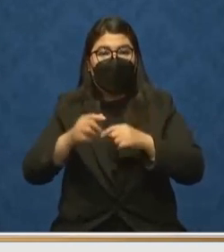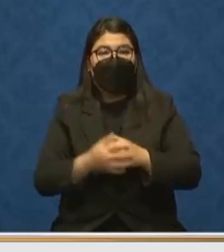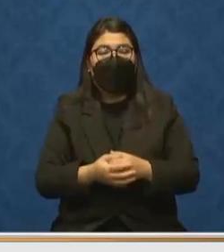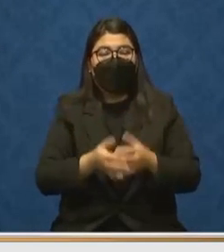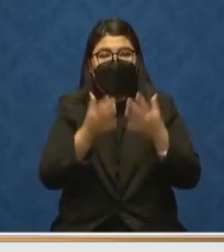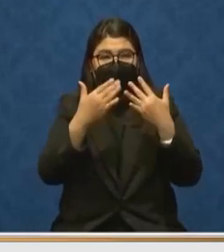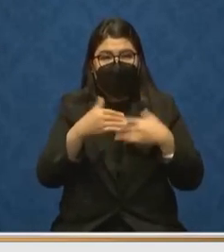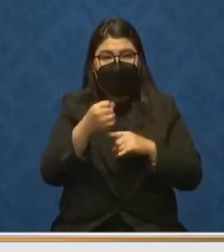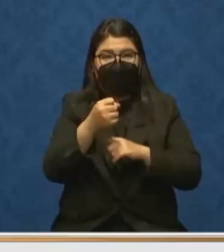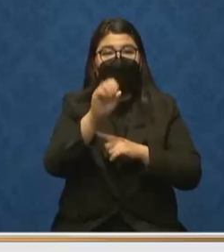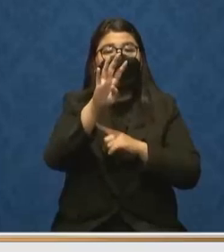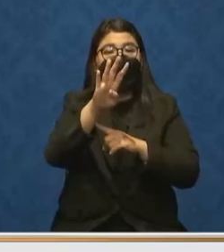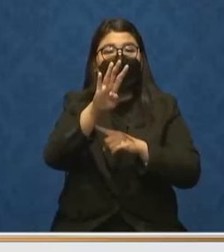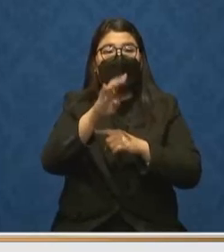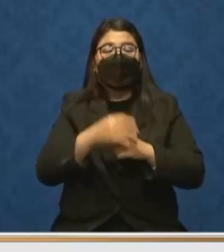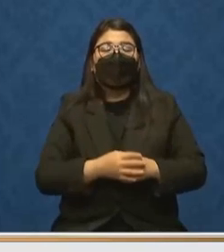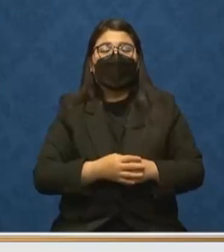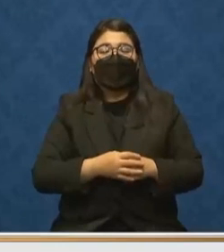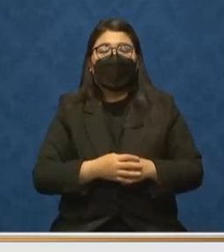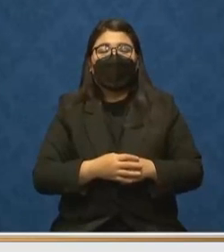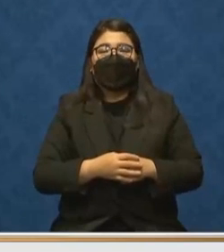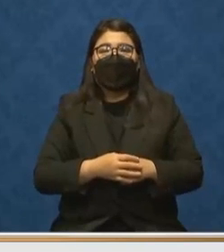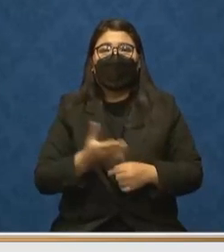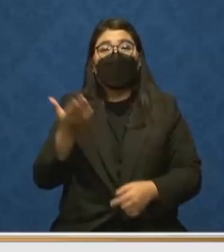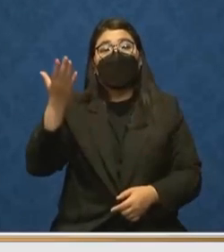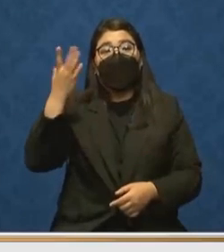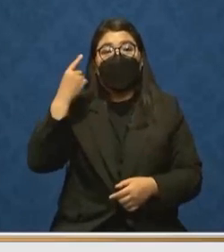14 การดำเนินงานภารกิจพื้นฐานงบประมาณ